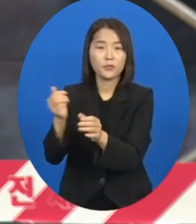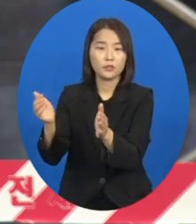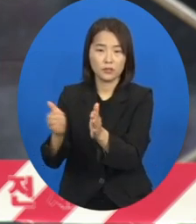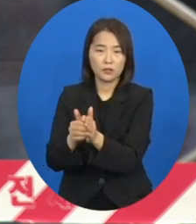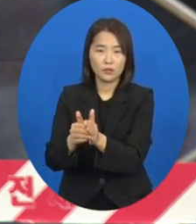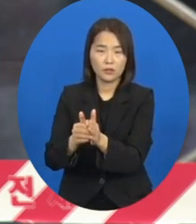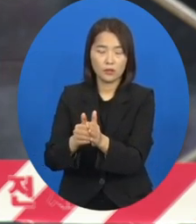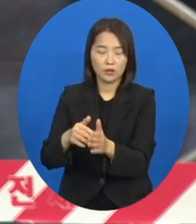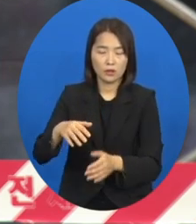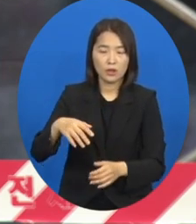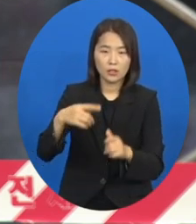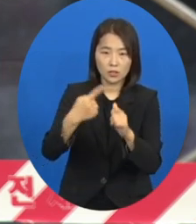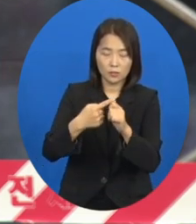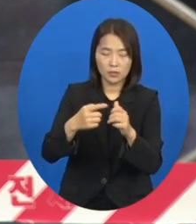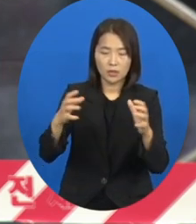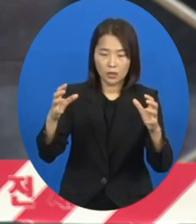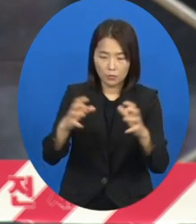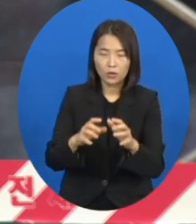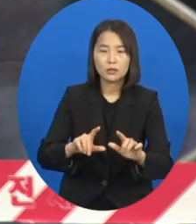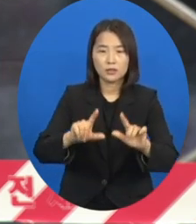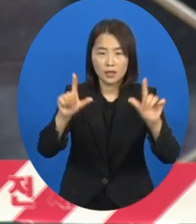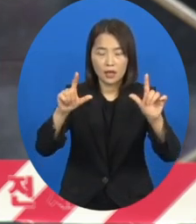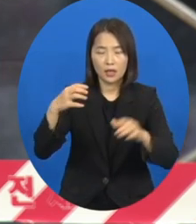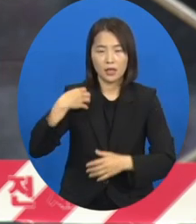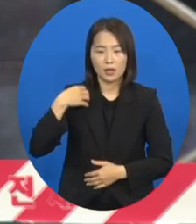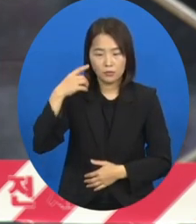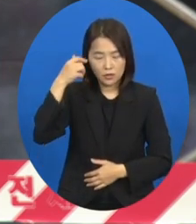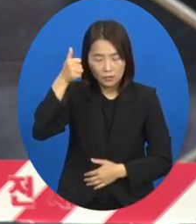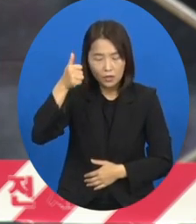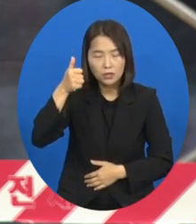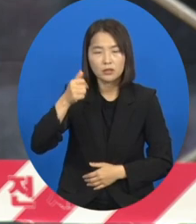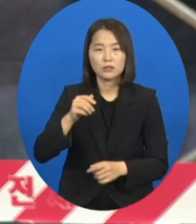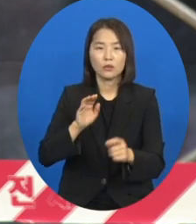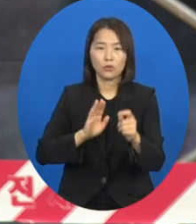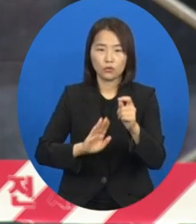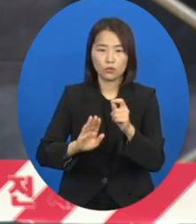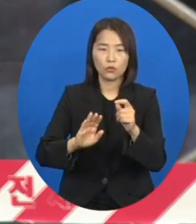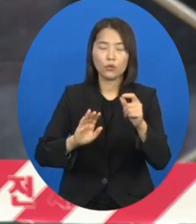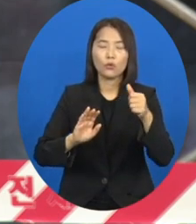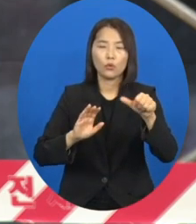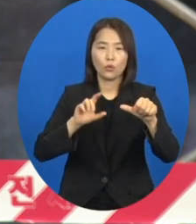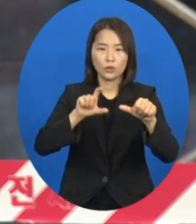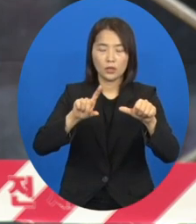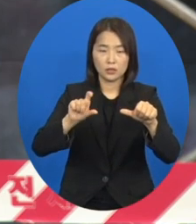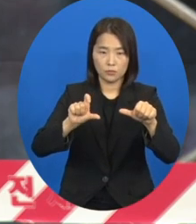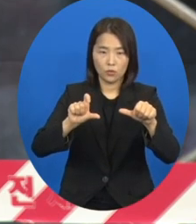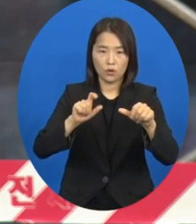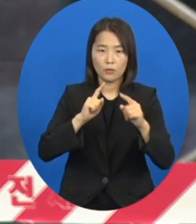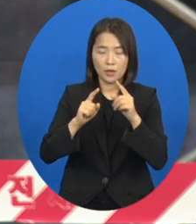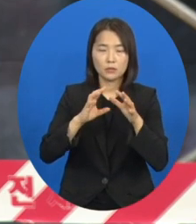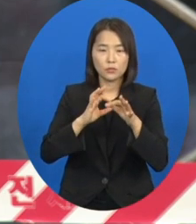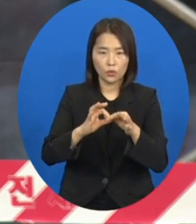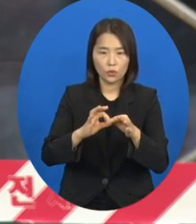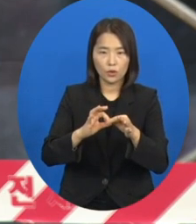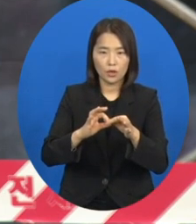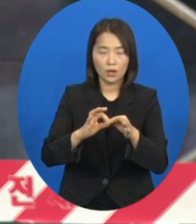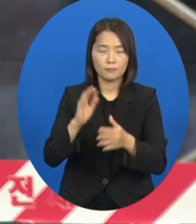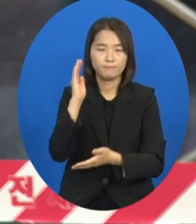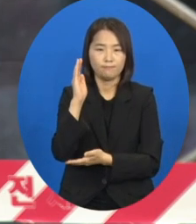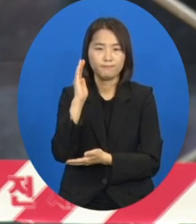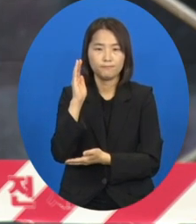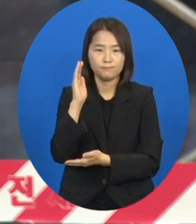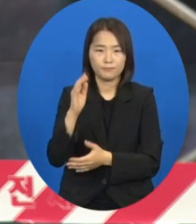첫 번째 모이는 날 담임 목사님께서 고린도후서 5장 15절 말씀을 통해서 저에게 말씀을